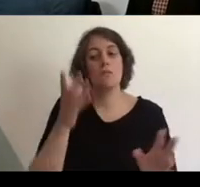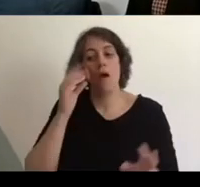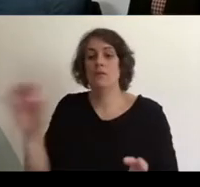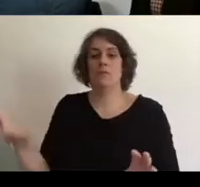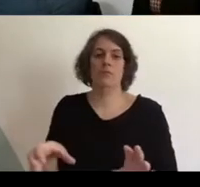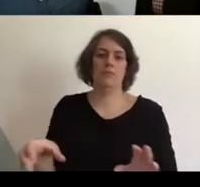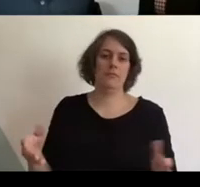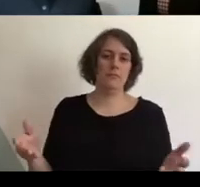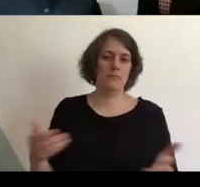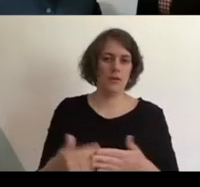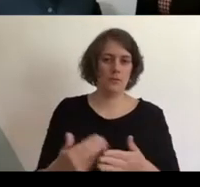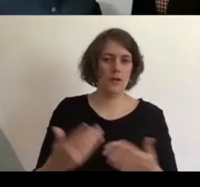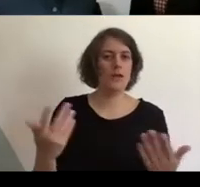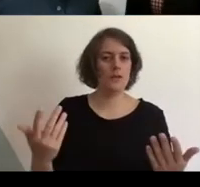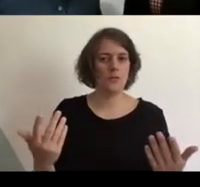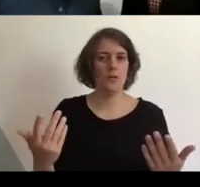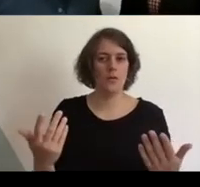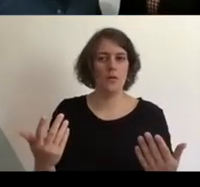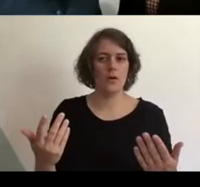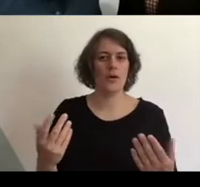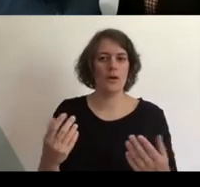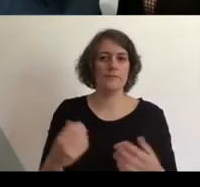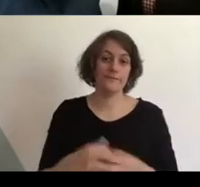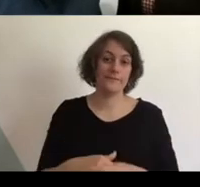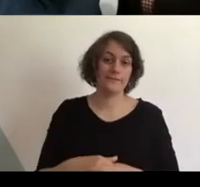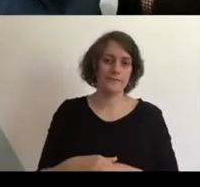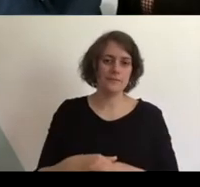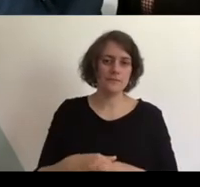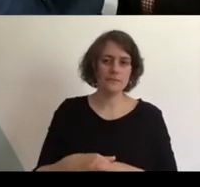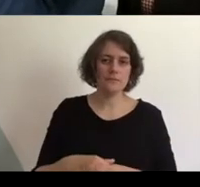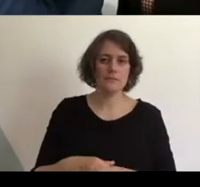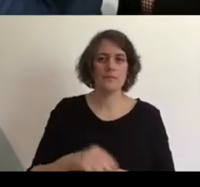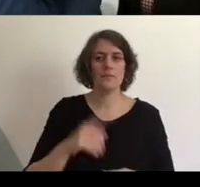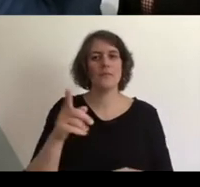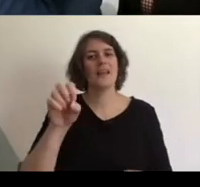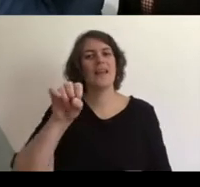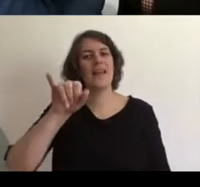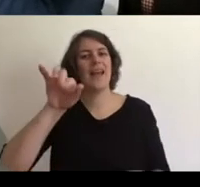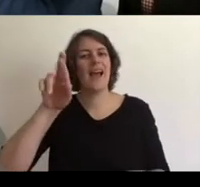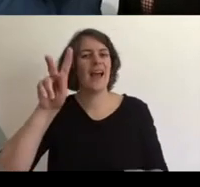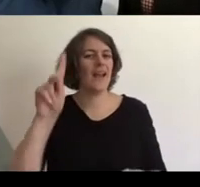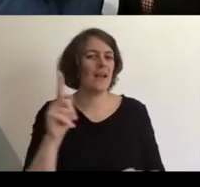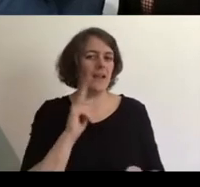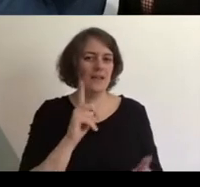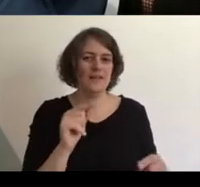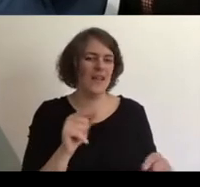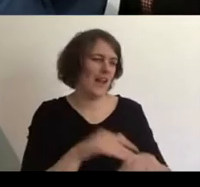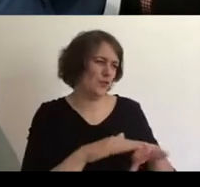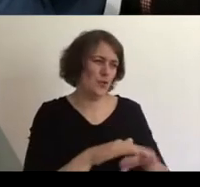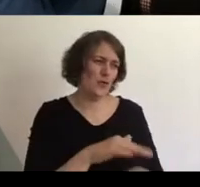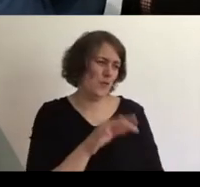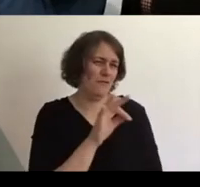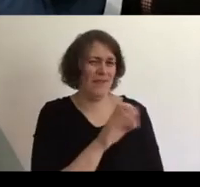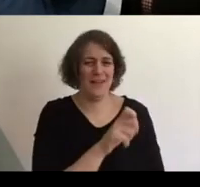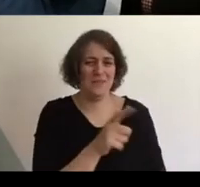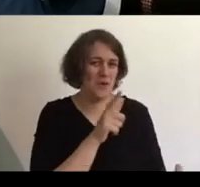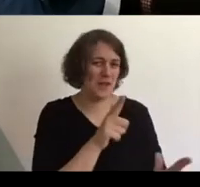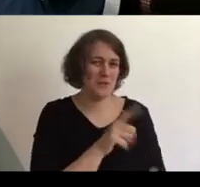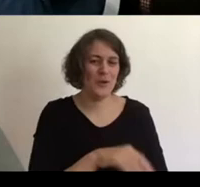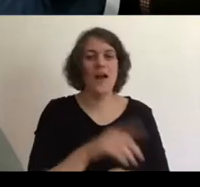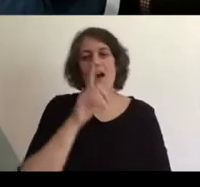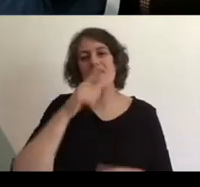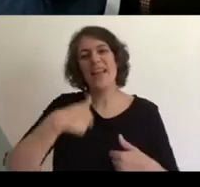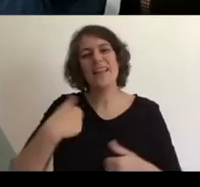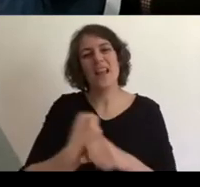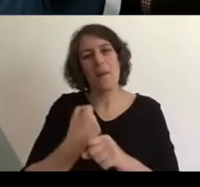angenommen wird. Oder auch an der Stelle wird. Aber nee, ich noch mal kurz, entschuldige, Feli, entschuldige bitte. Ja. Aber wenn ich doch den Job gerne möchte